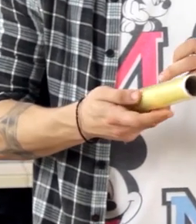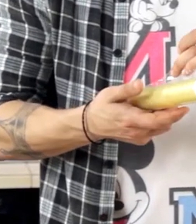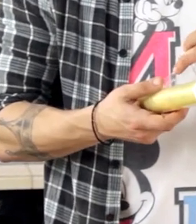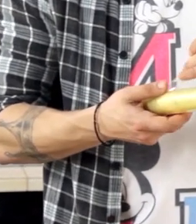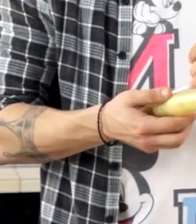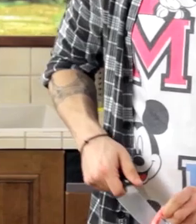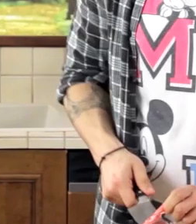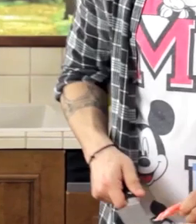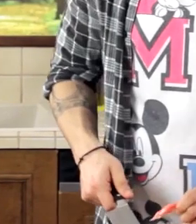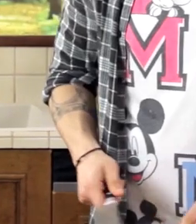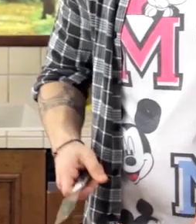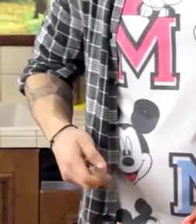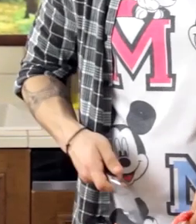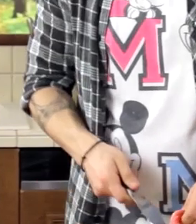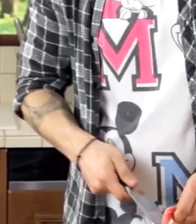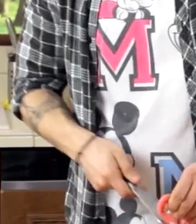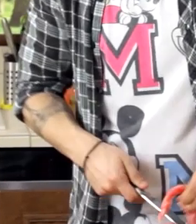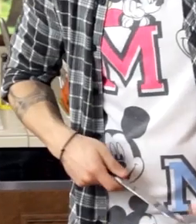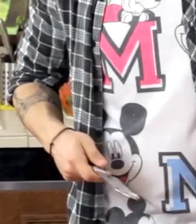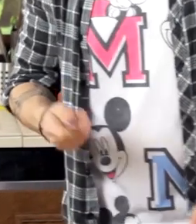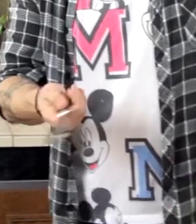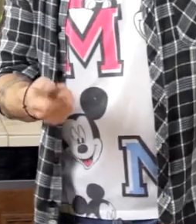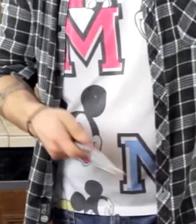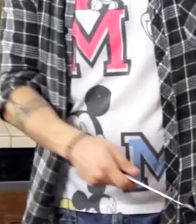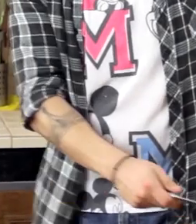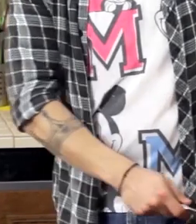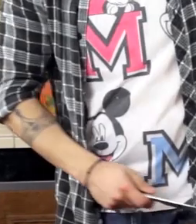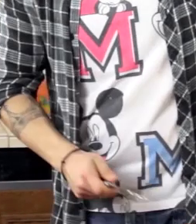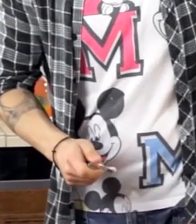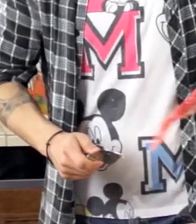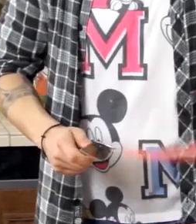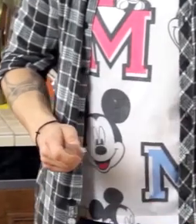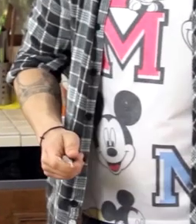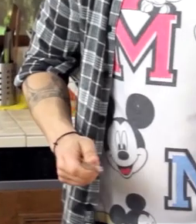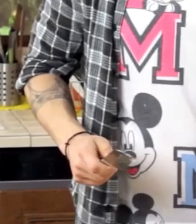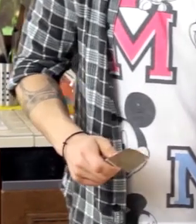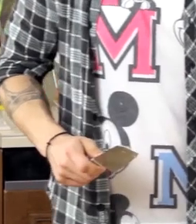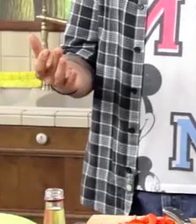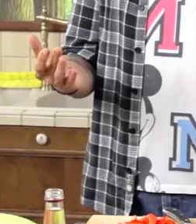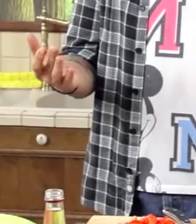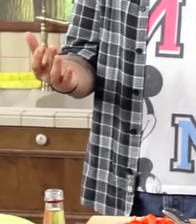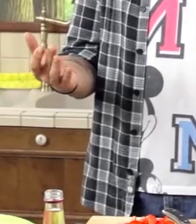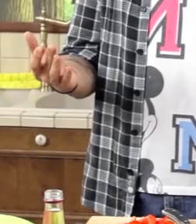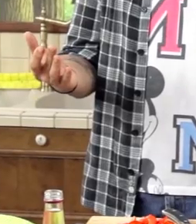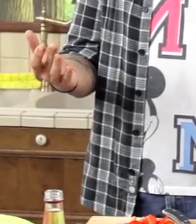Ο τσιγκούνης δεν θέλει πολλά υλικά γιατί είναι το πιο νόστιμο κομμάτι του χοιρινού. Αυτό που θέλει...